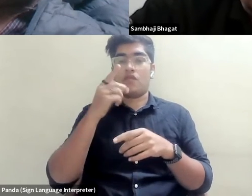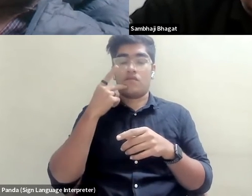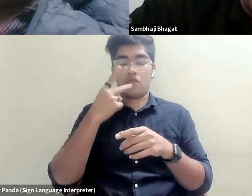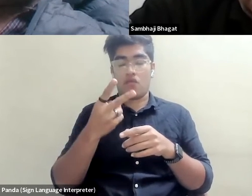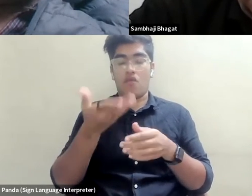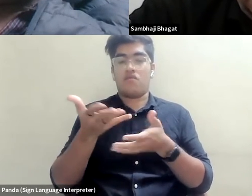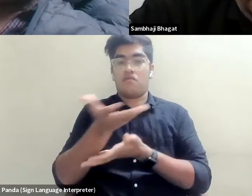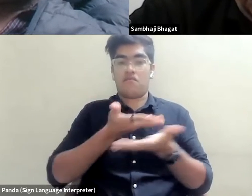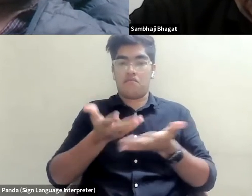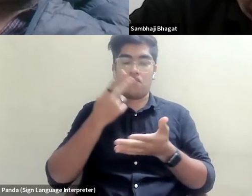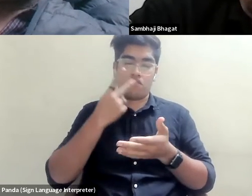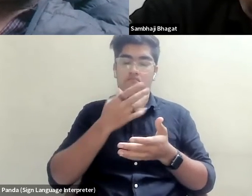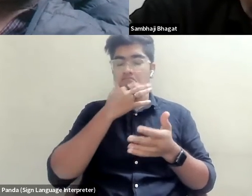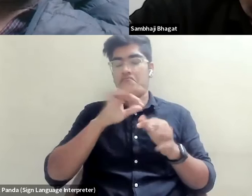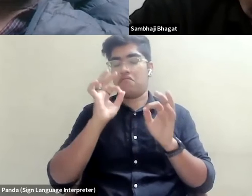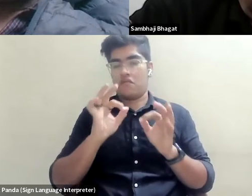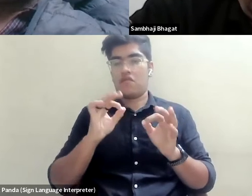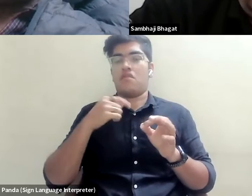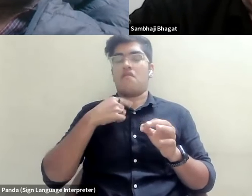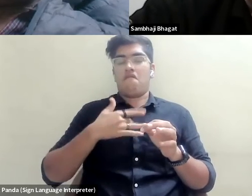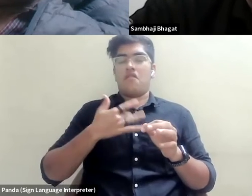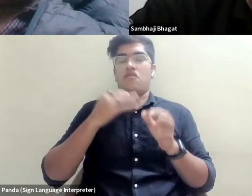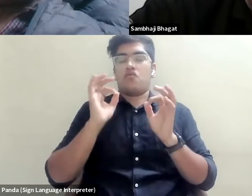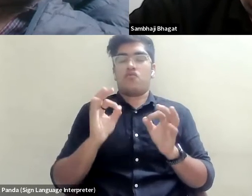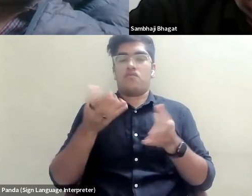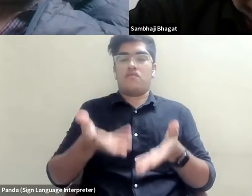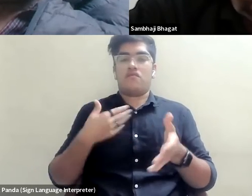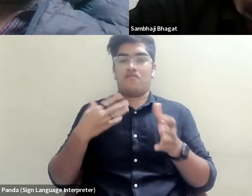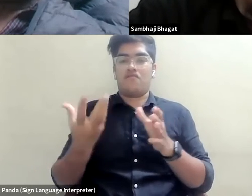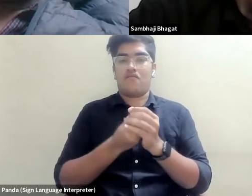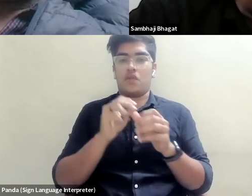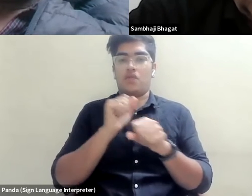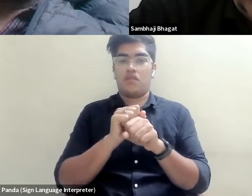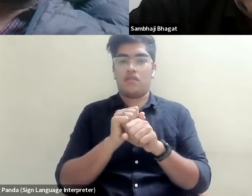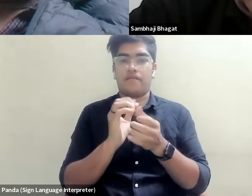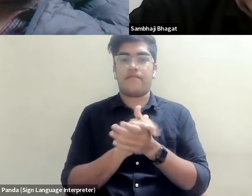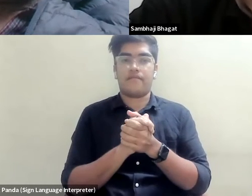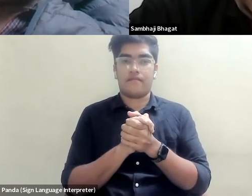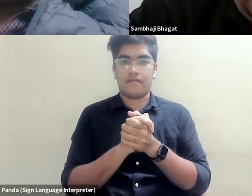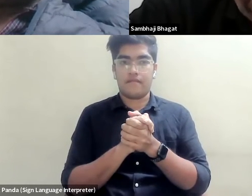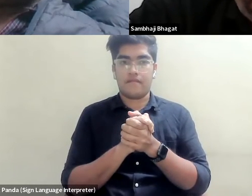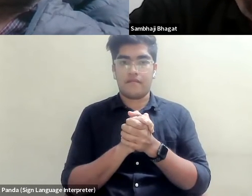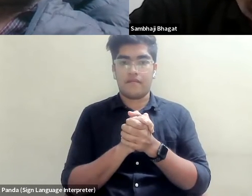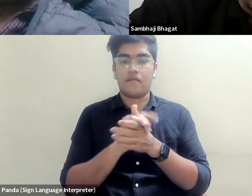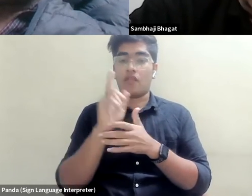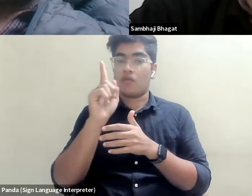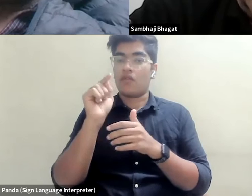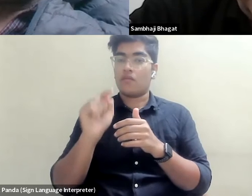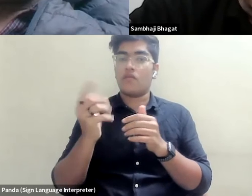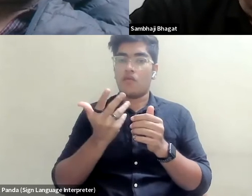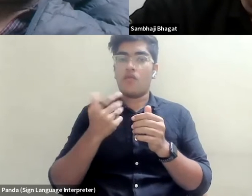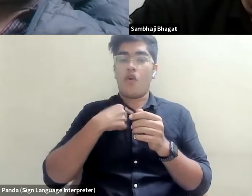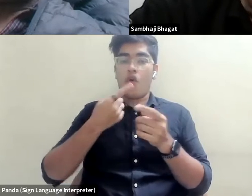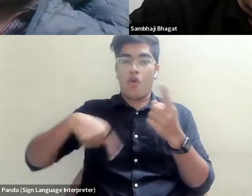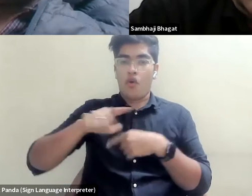हूं, इसके लिए मुझे भी बहुत बढ़िया अच्छा लग रहा है। एक तो अपना जो